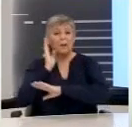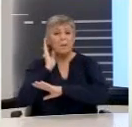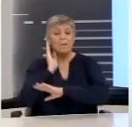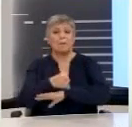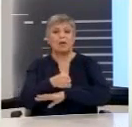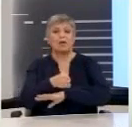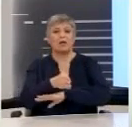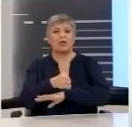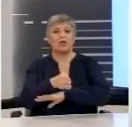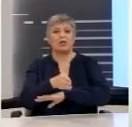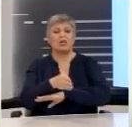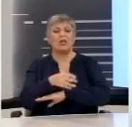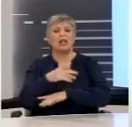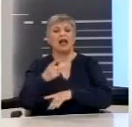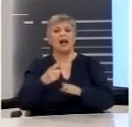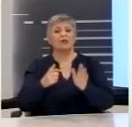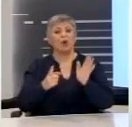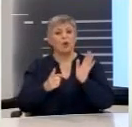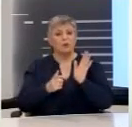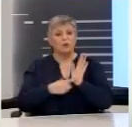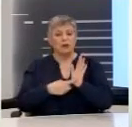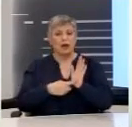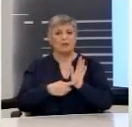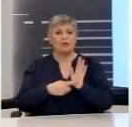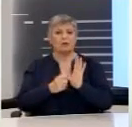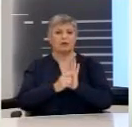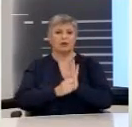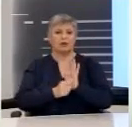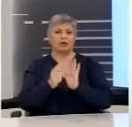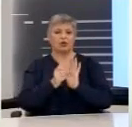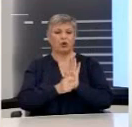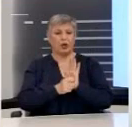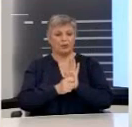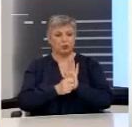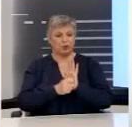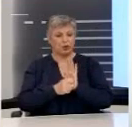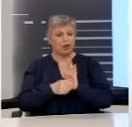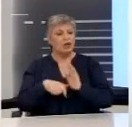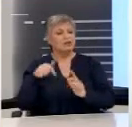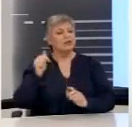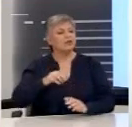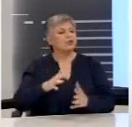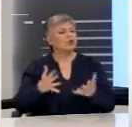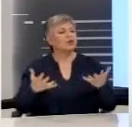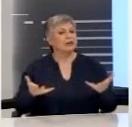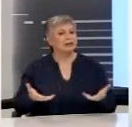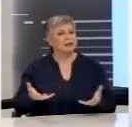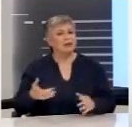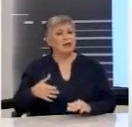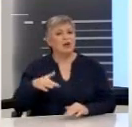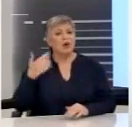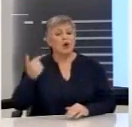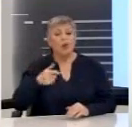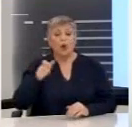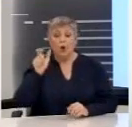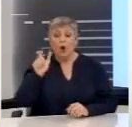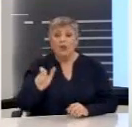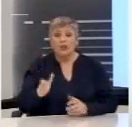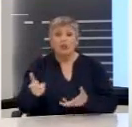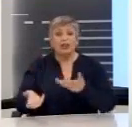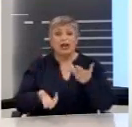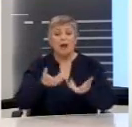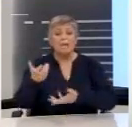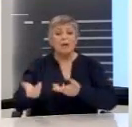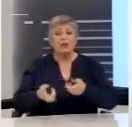Αυτά σε ό,τι αφορά το Γιοργαλά, σε ό,τι αφορά τη θέση του Πάνου του Καμένου στη Χούντα, εδώ είναι η δικογραφία,